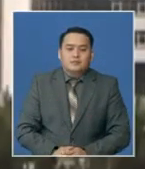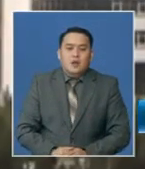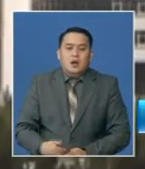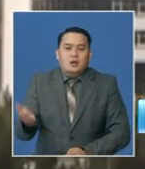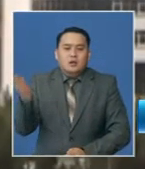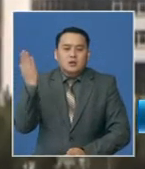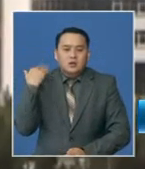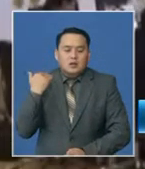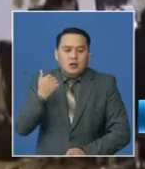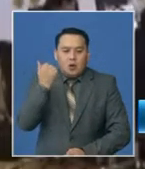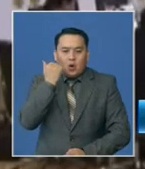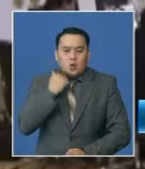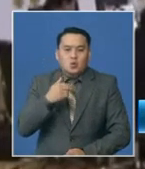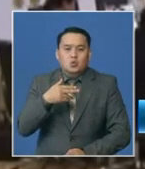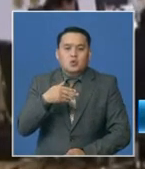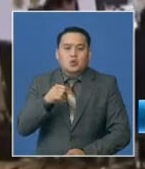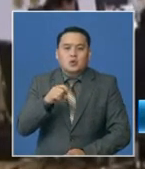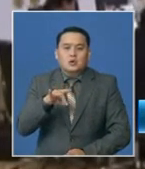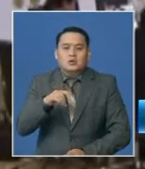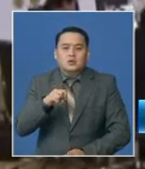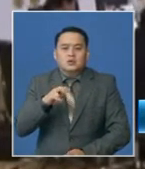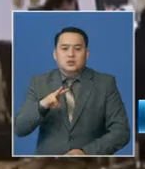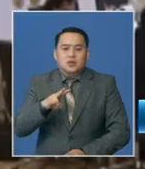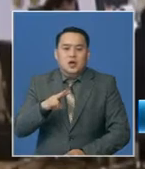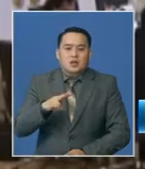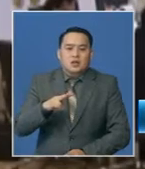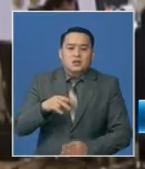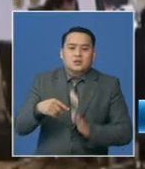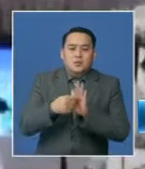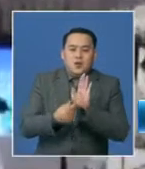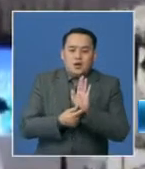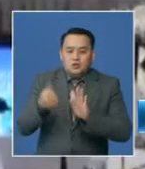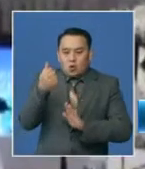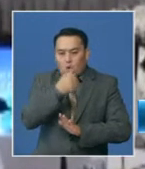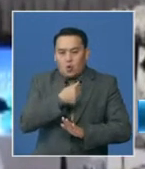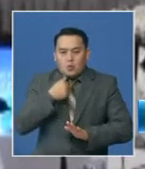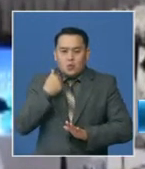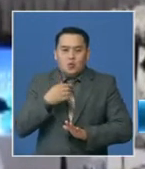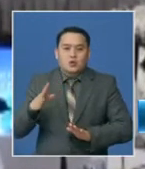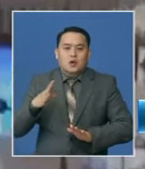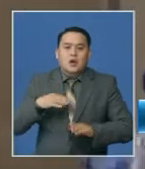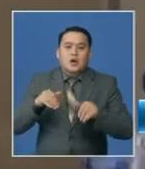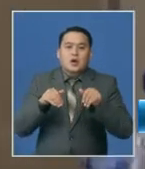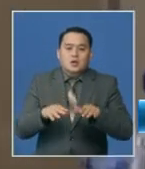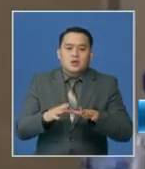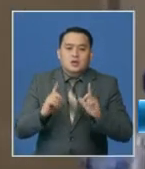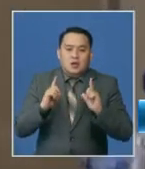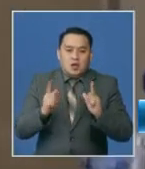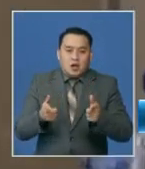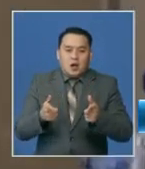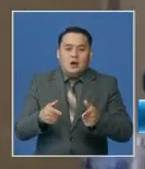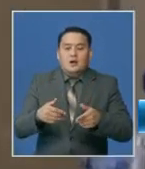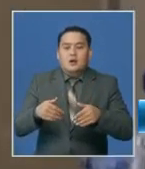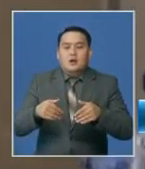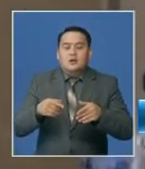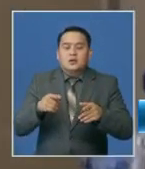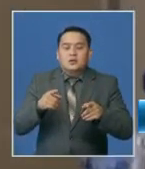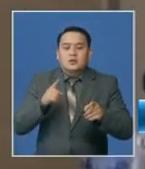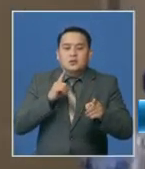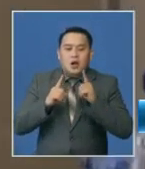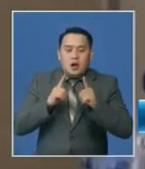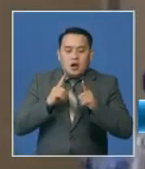момент, когда тот уже открыл стрельбу. В результате инцидента никто не пострадал. Сейчас полиция выясняет мотивы подростка.